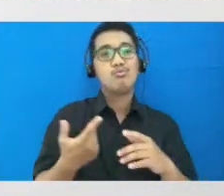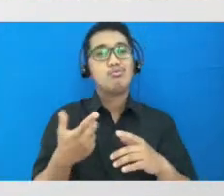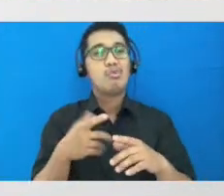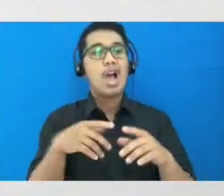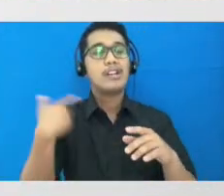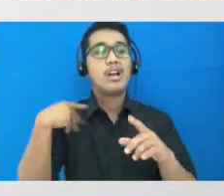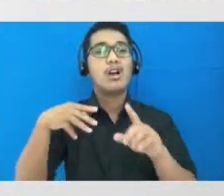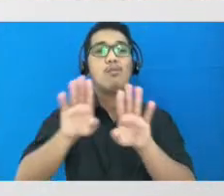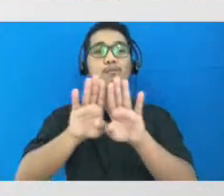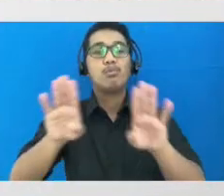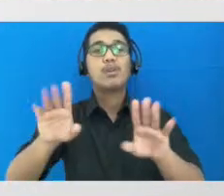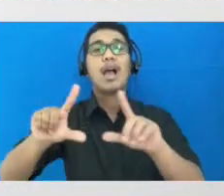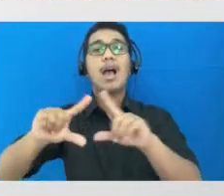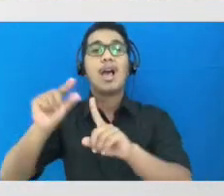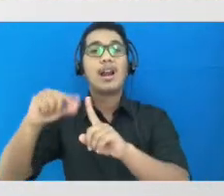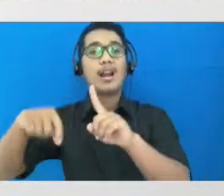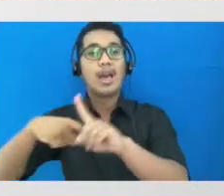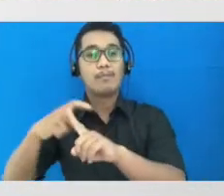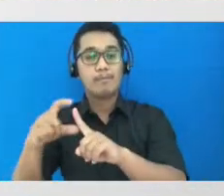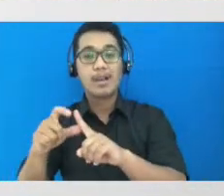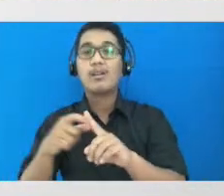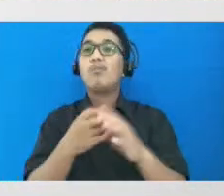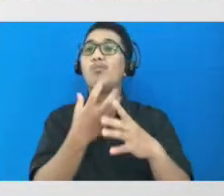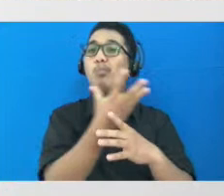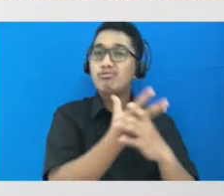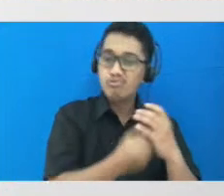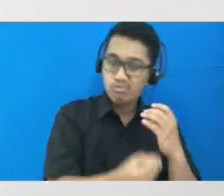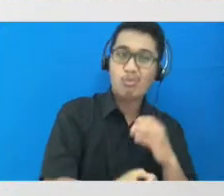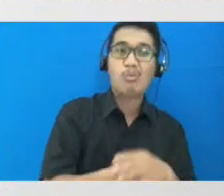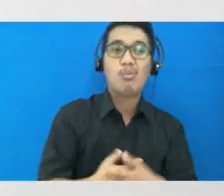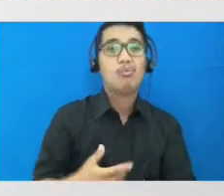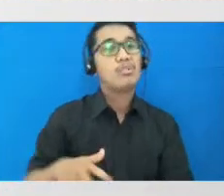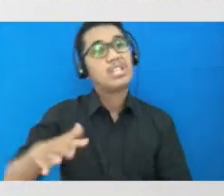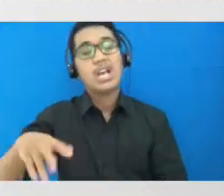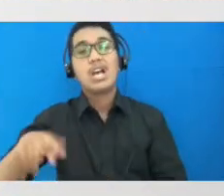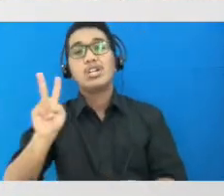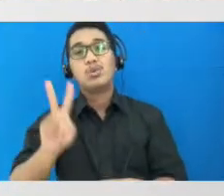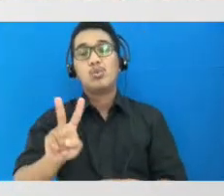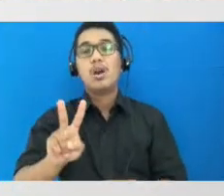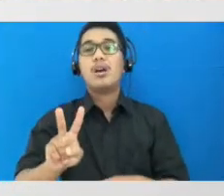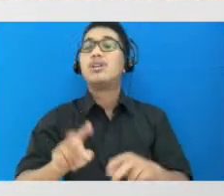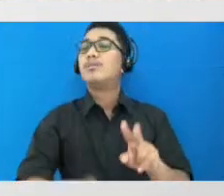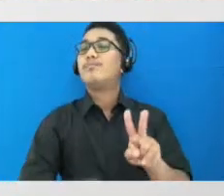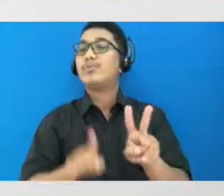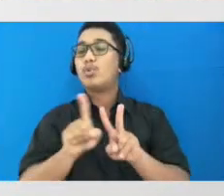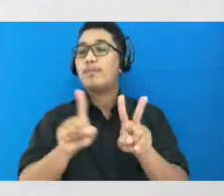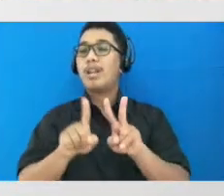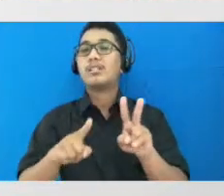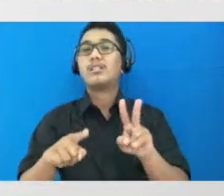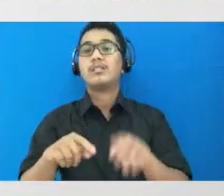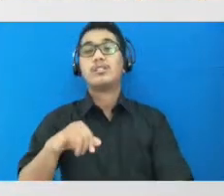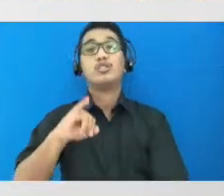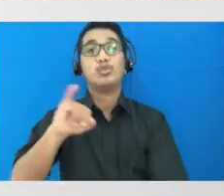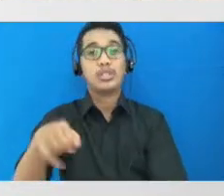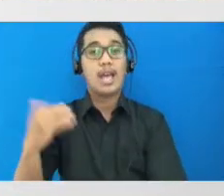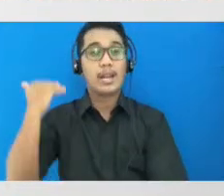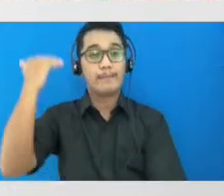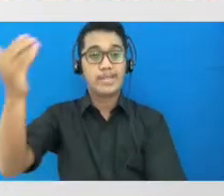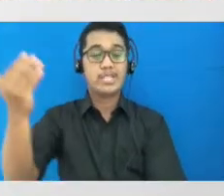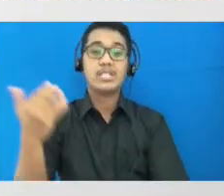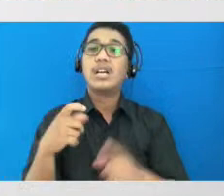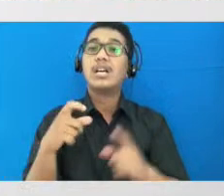Bukalapak 2019 bocor datanya sekitar 12,9 juta data pengguna